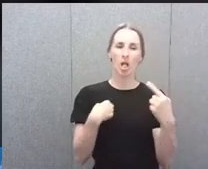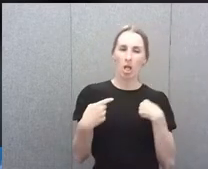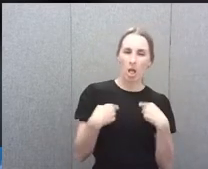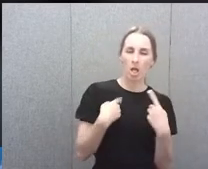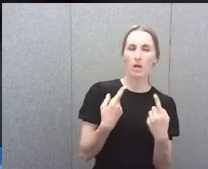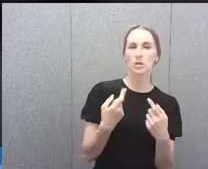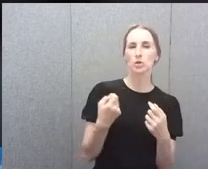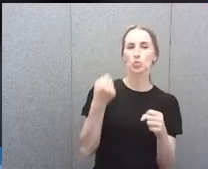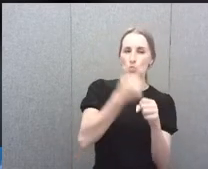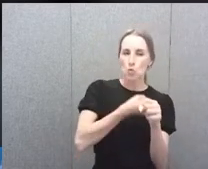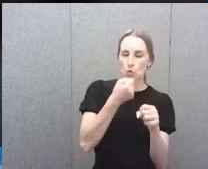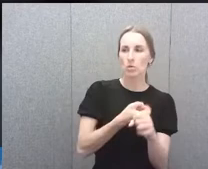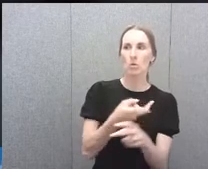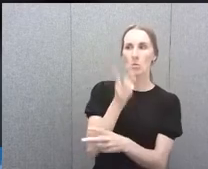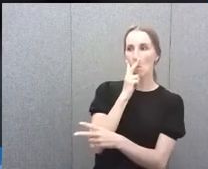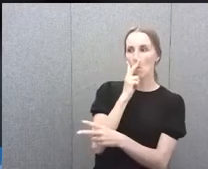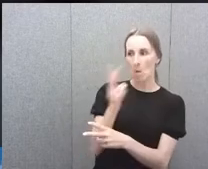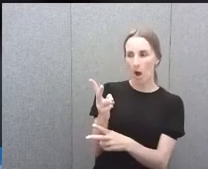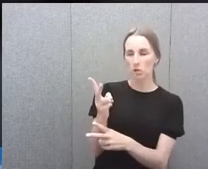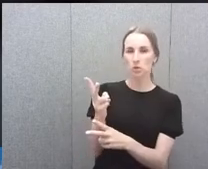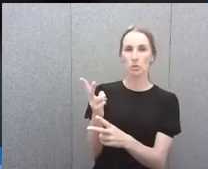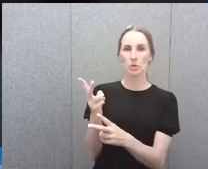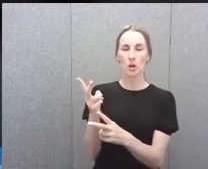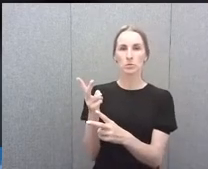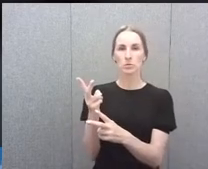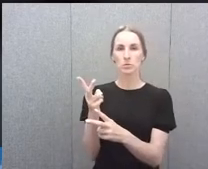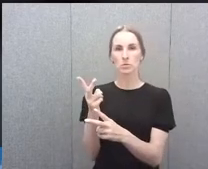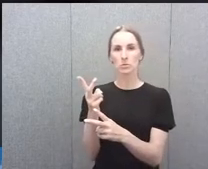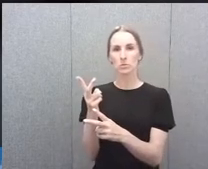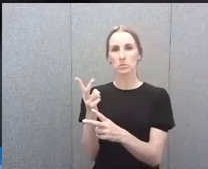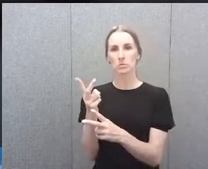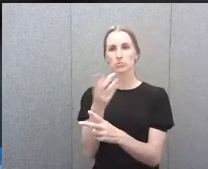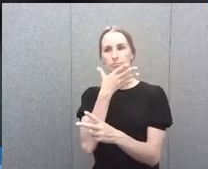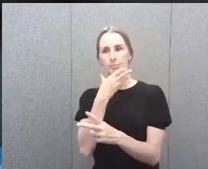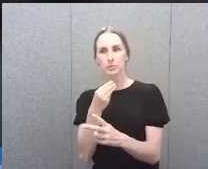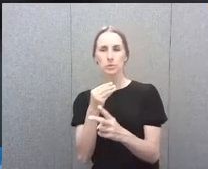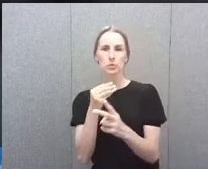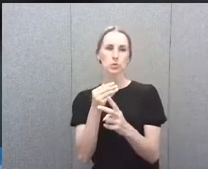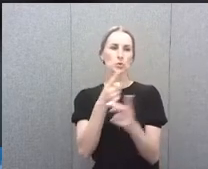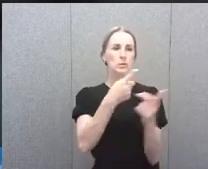уже картина совершенно другая. В Литве, к примеру,